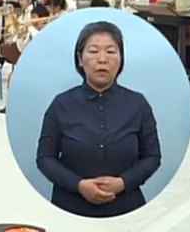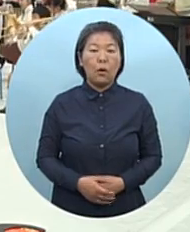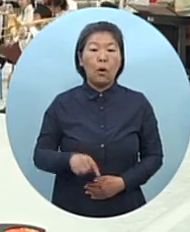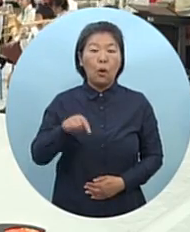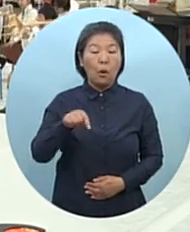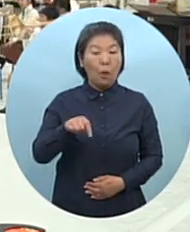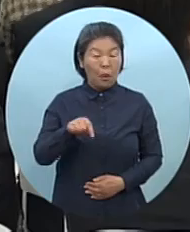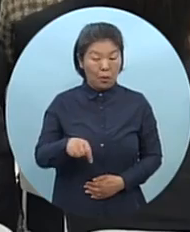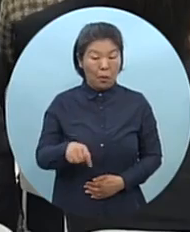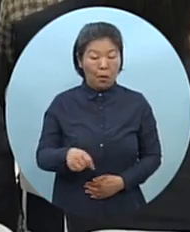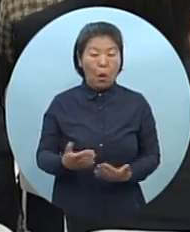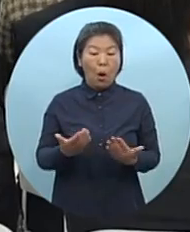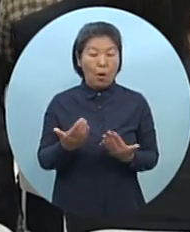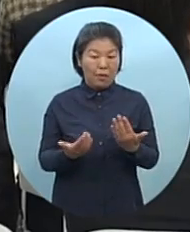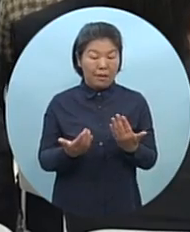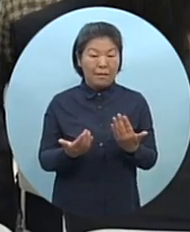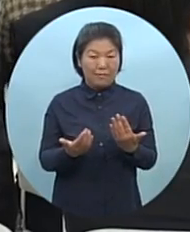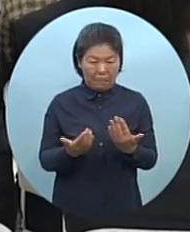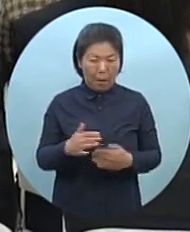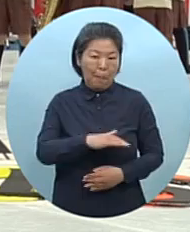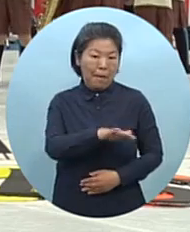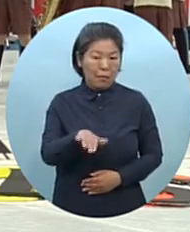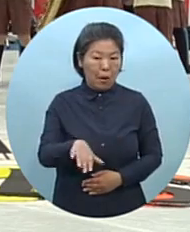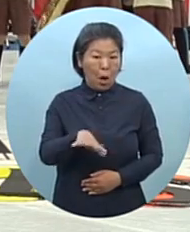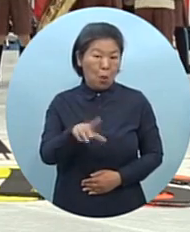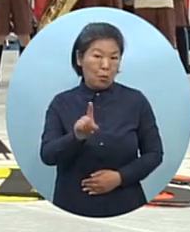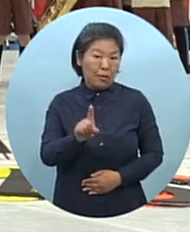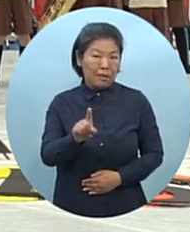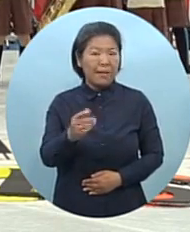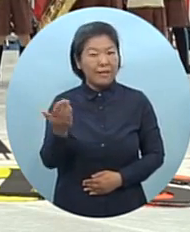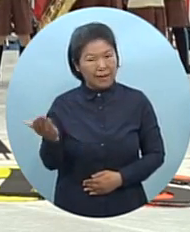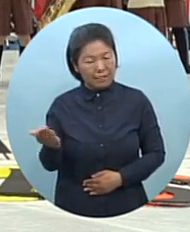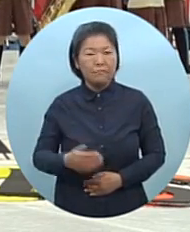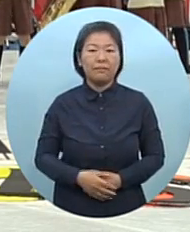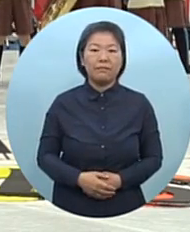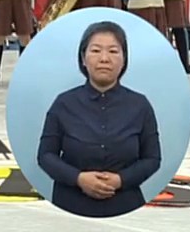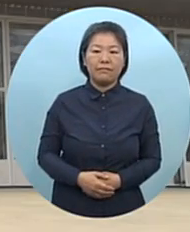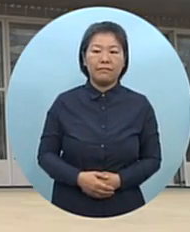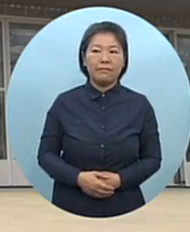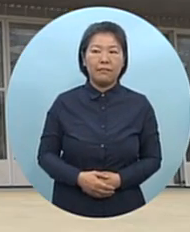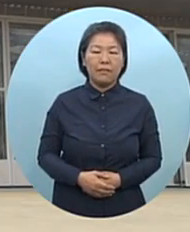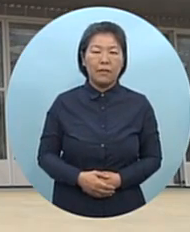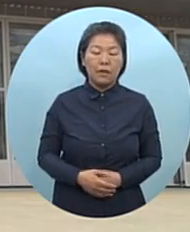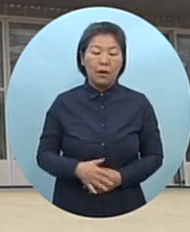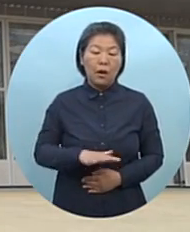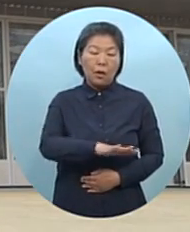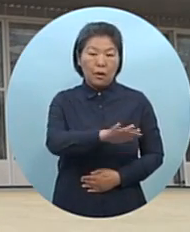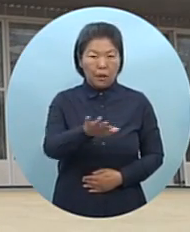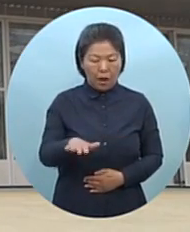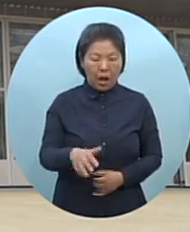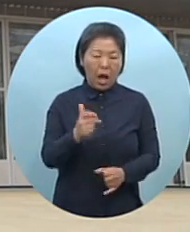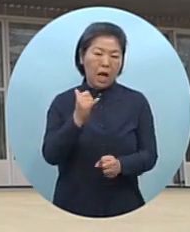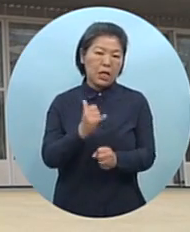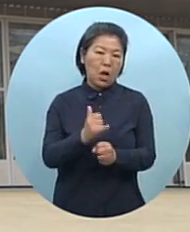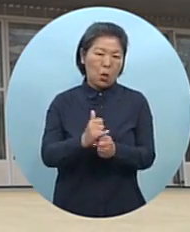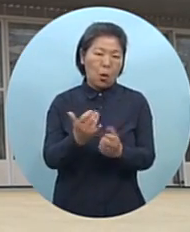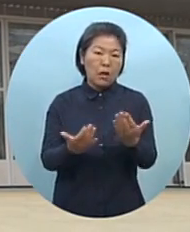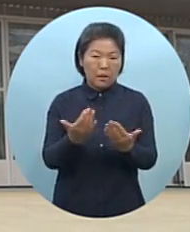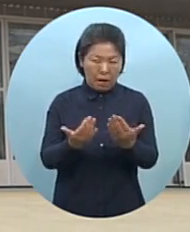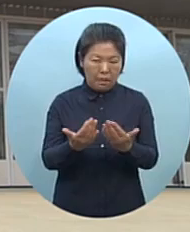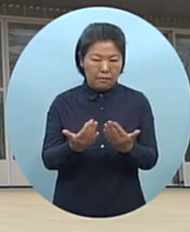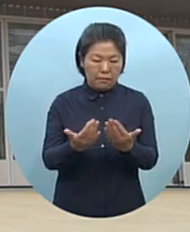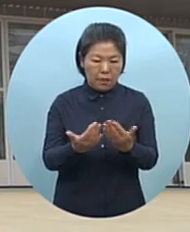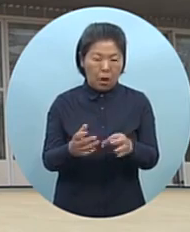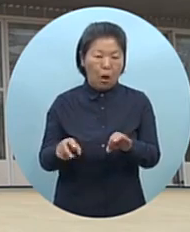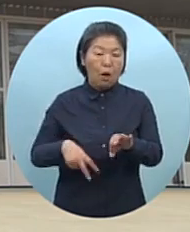この岩木グリーンベースどんな施設なんでしょう床面がえ人工芝になっておりまして